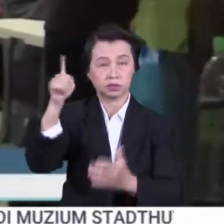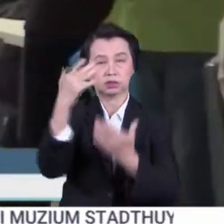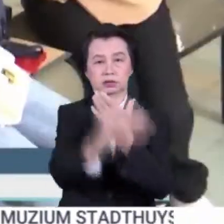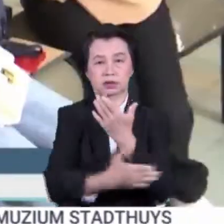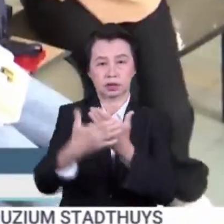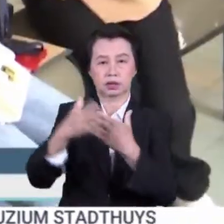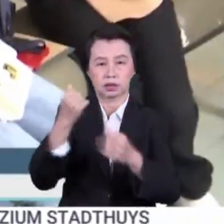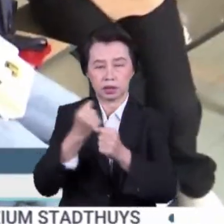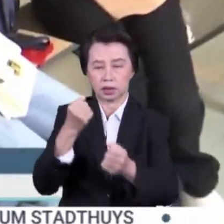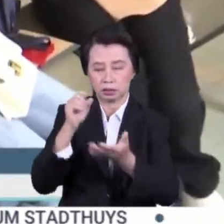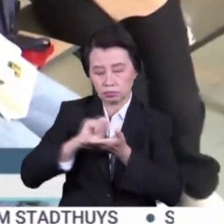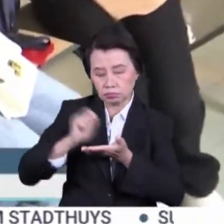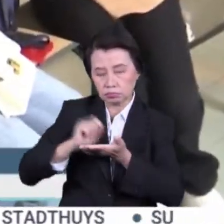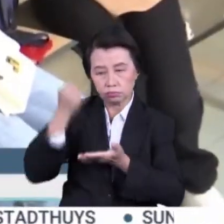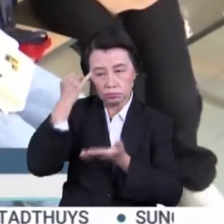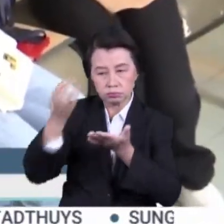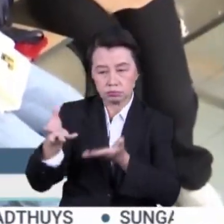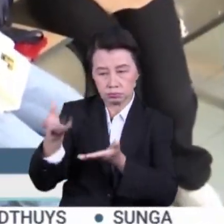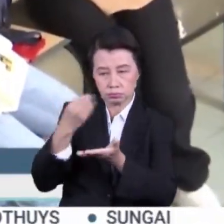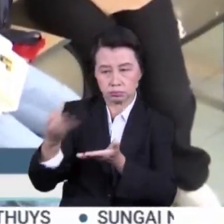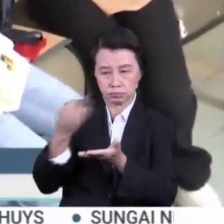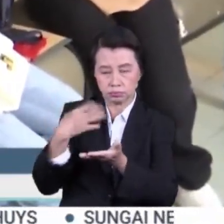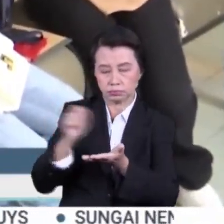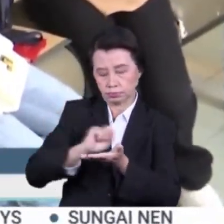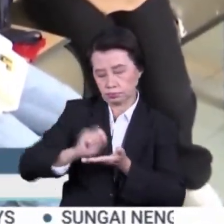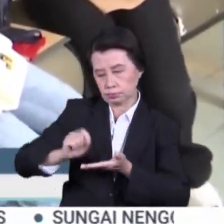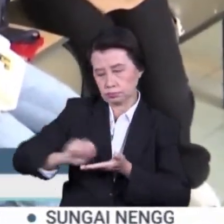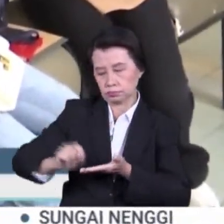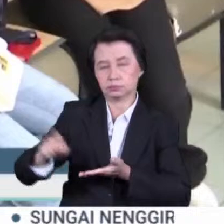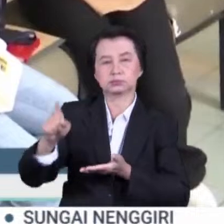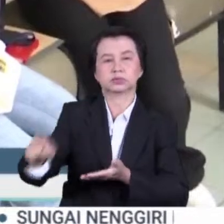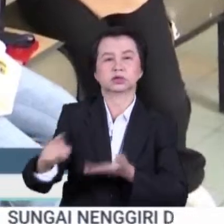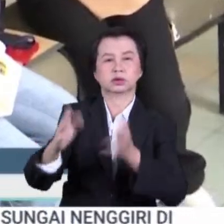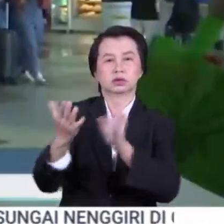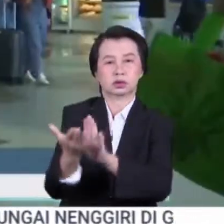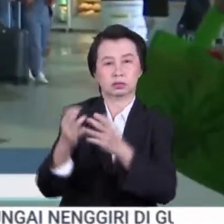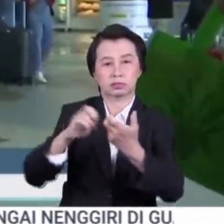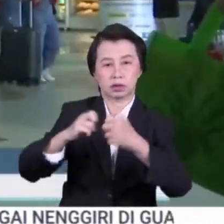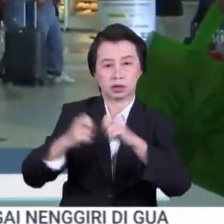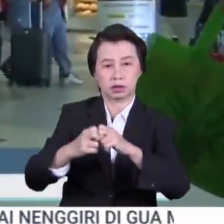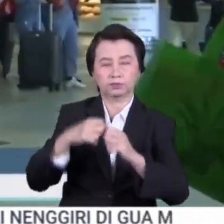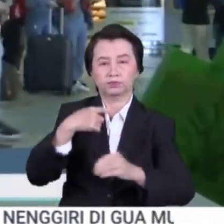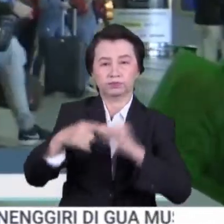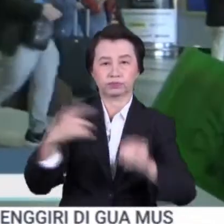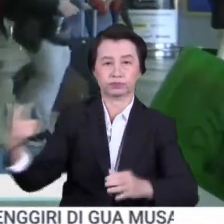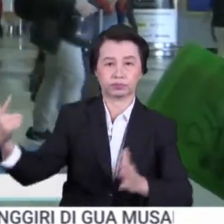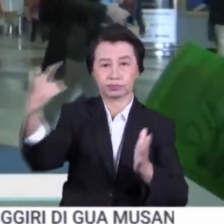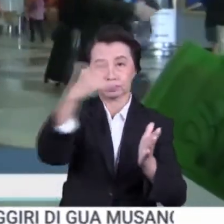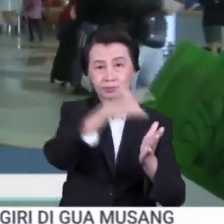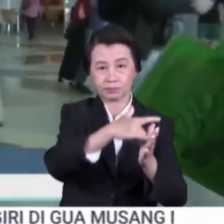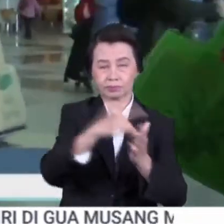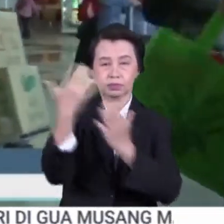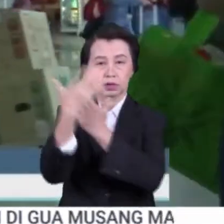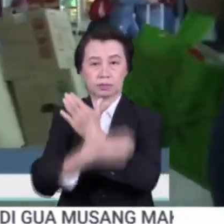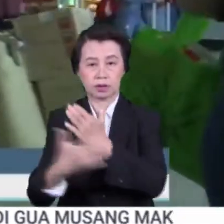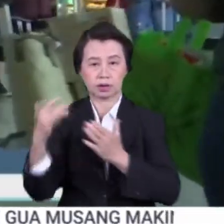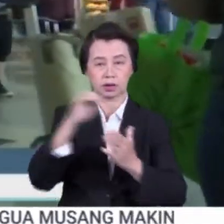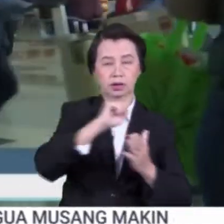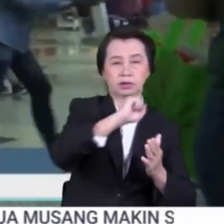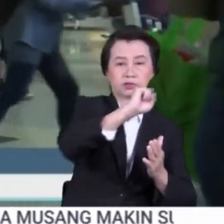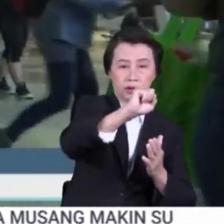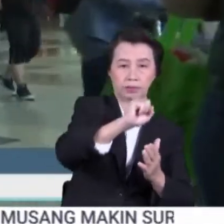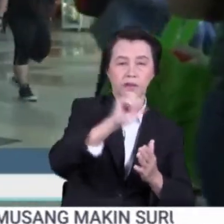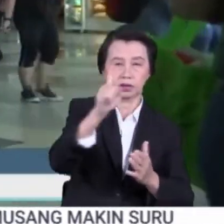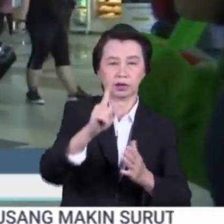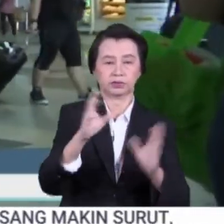mendapatkan input dan cadangan mengenai permasalahan yang dihadapi. Mengenai isu tiket penerbangan Semenanjung Sabah, satu pertemuan